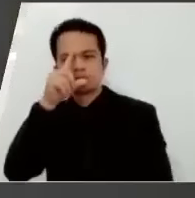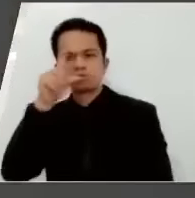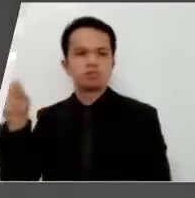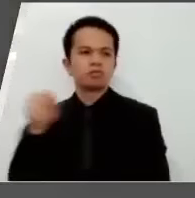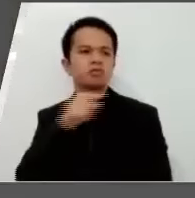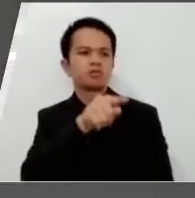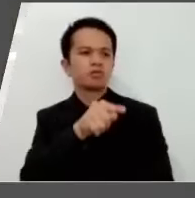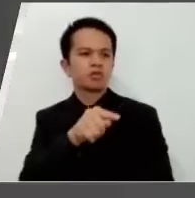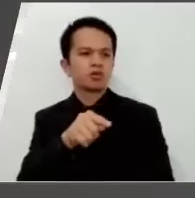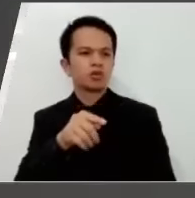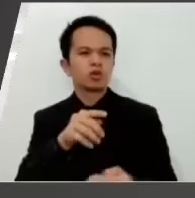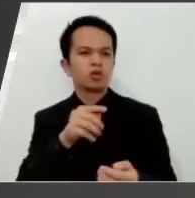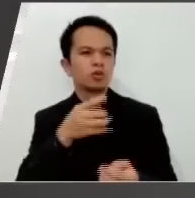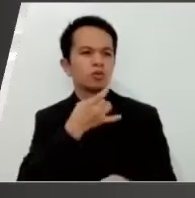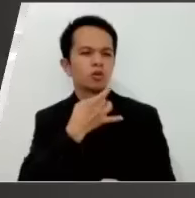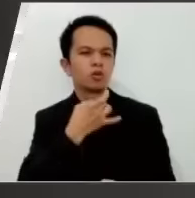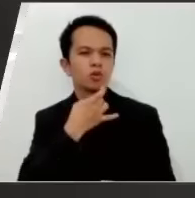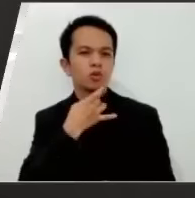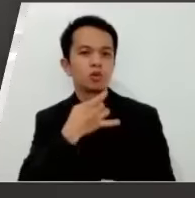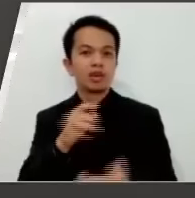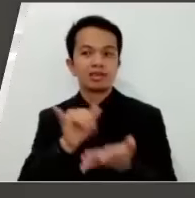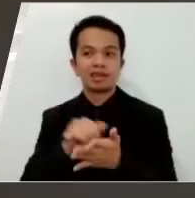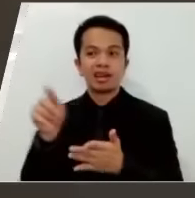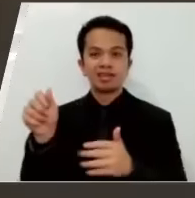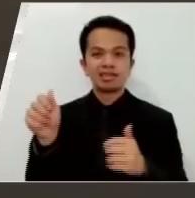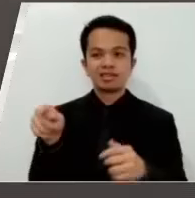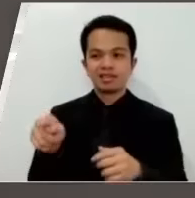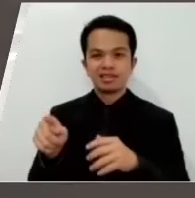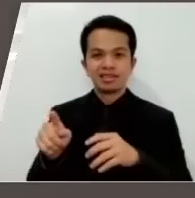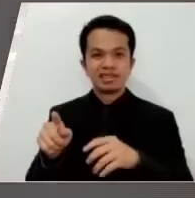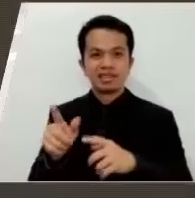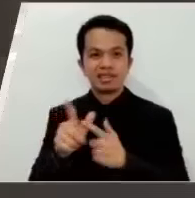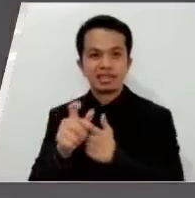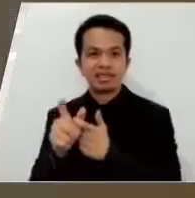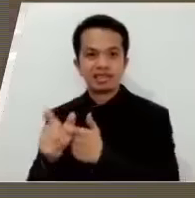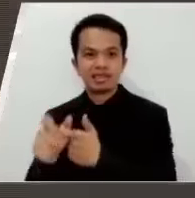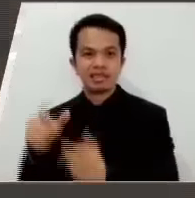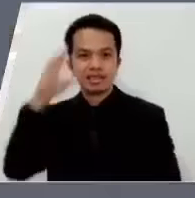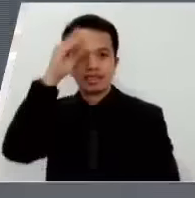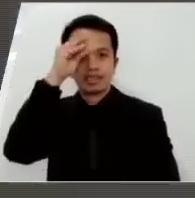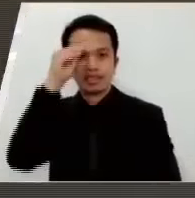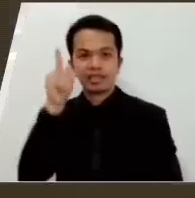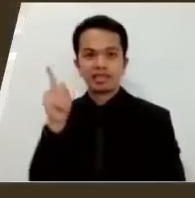Ang paghahabol sa lalaking yan sa isang gusali sa Quezon City. Ano yung unit mo?